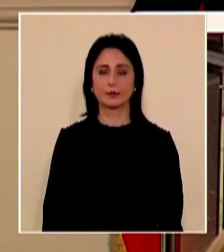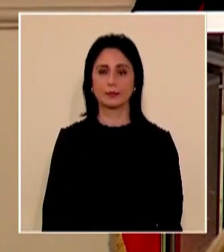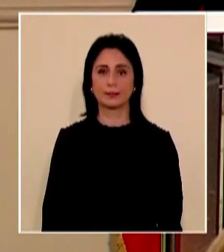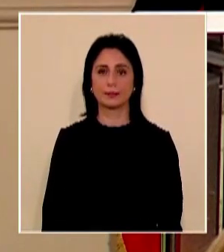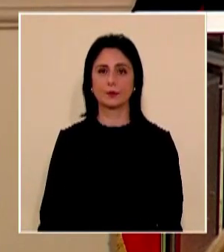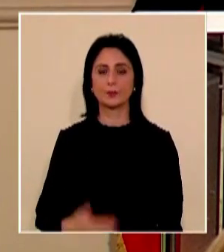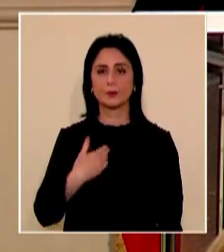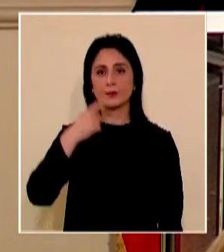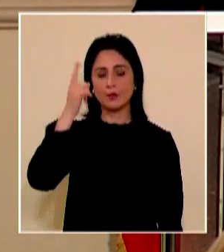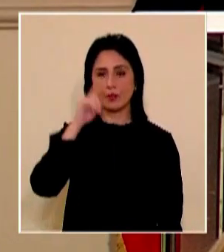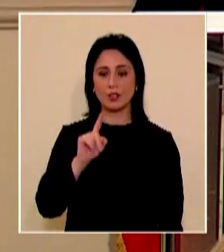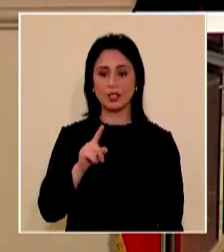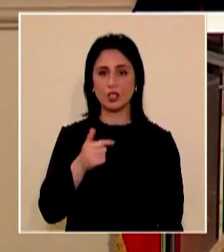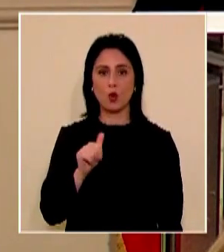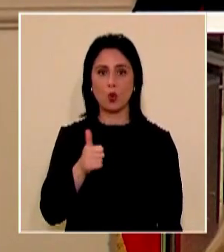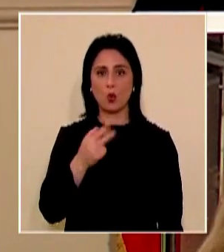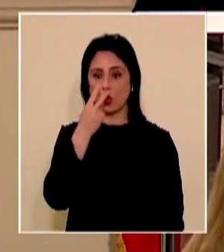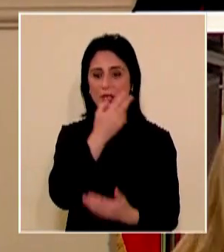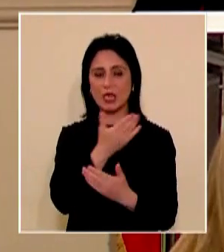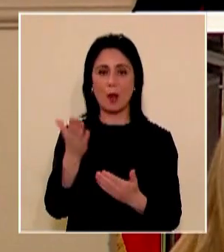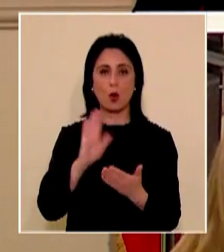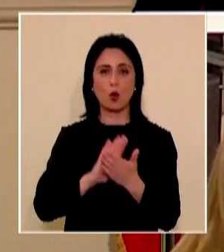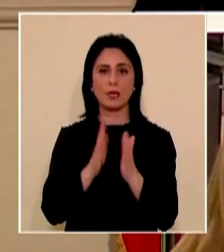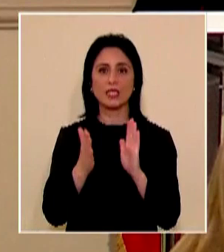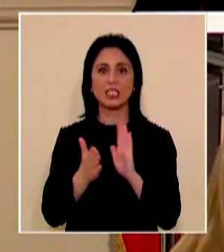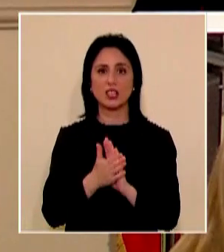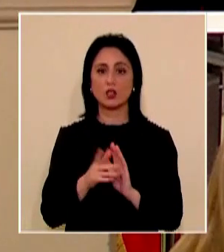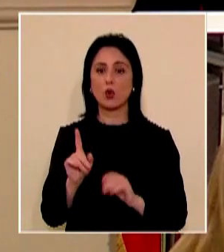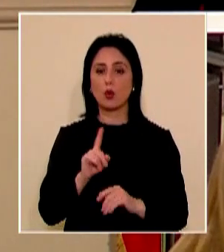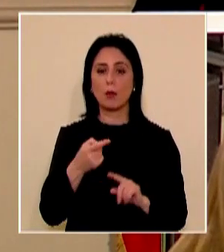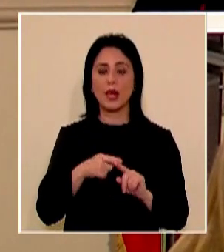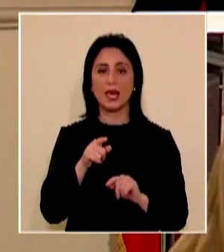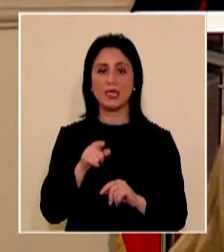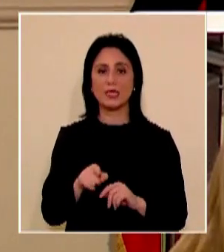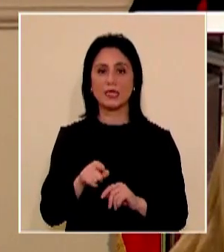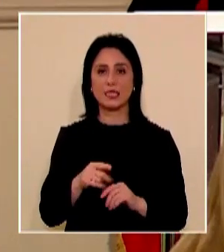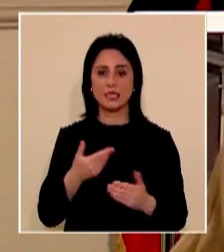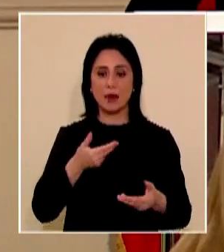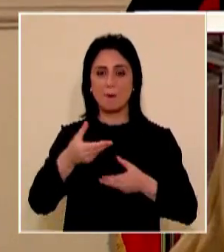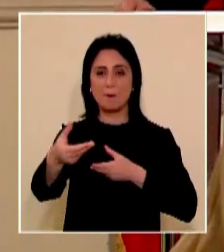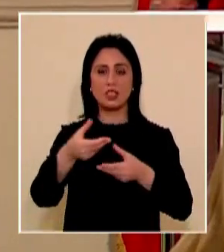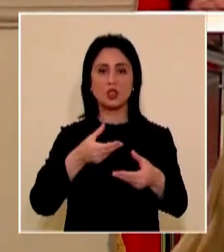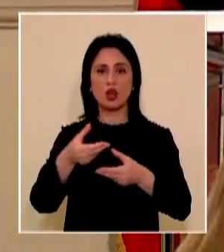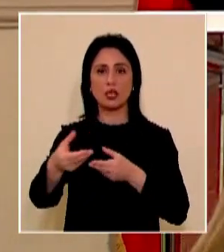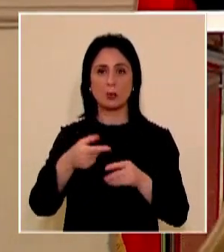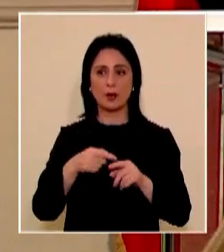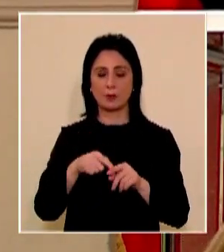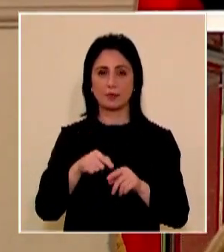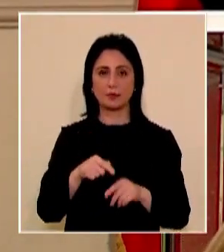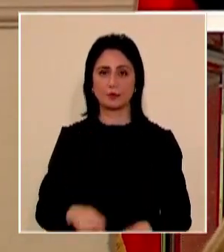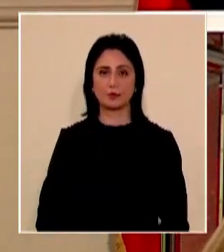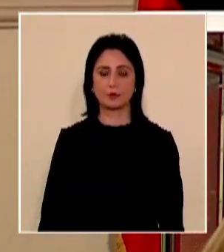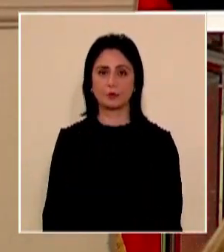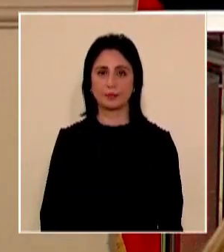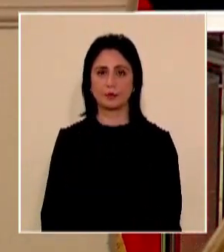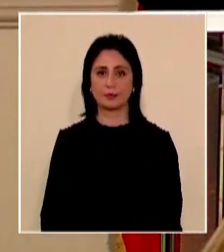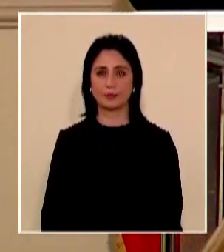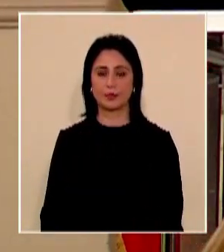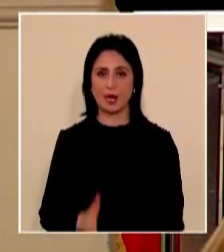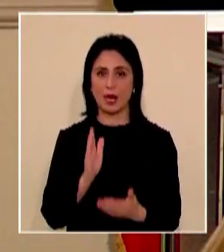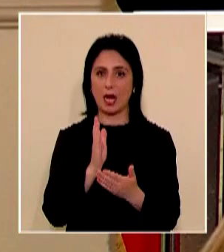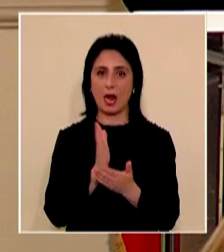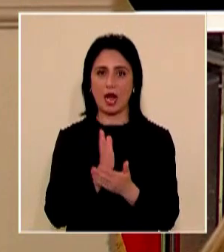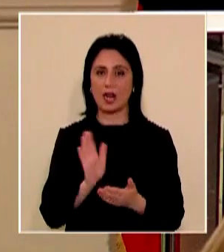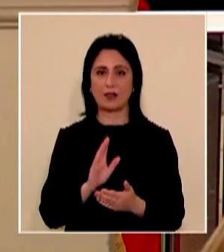wiemy wszyscy, jak wyglądała sytuacja. Wiemy o tym, że również te dostawy szczepionek do Polski bardzo się opóźniły w stosunku do tego, do czego zobowiązywała